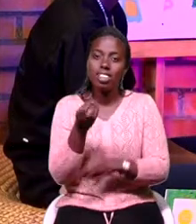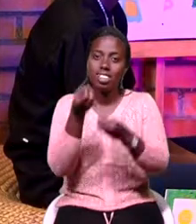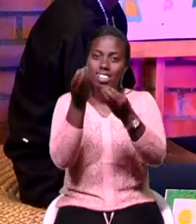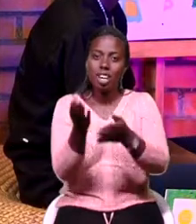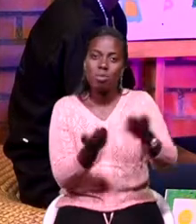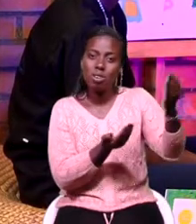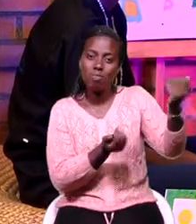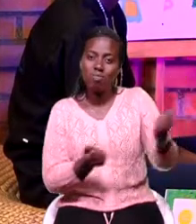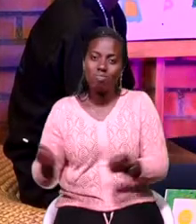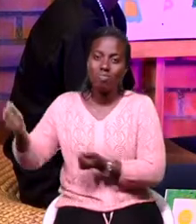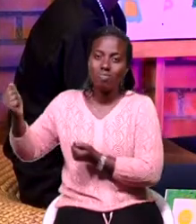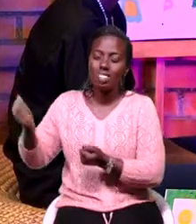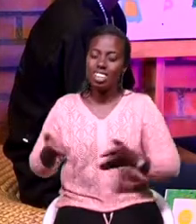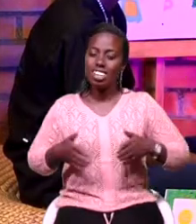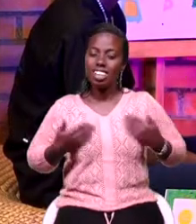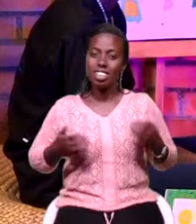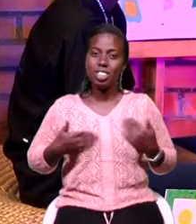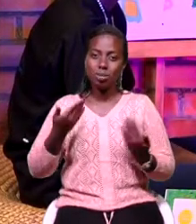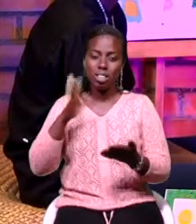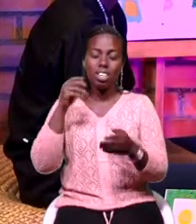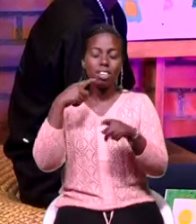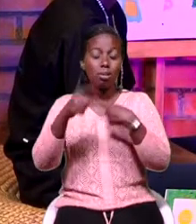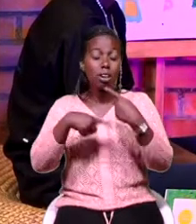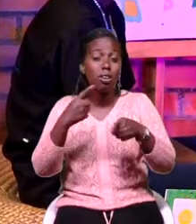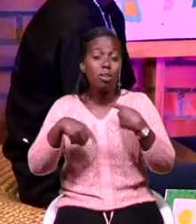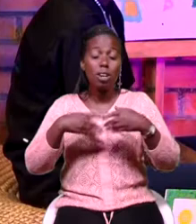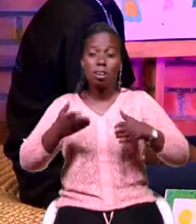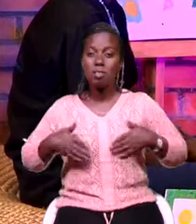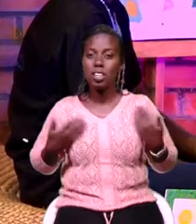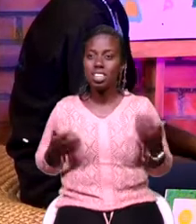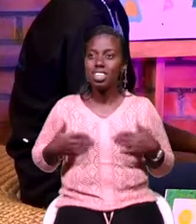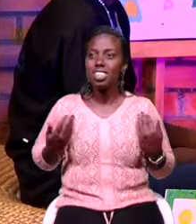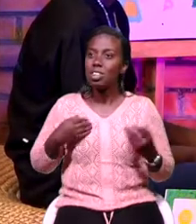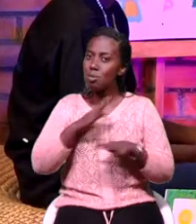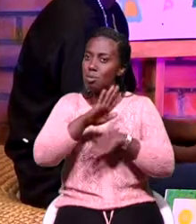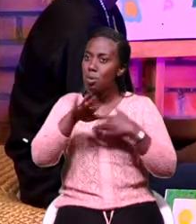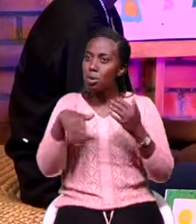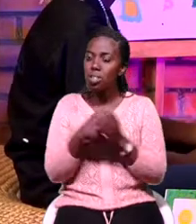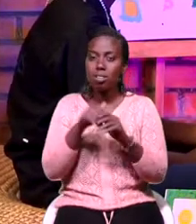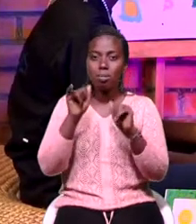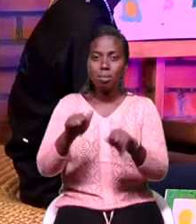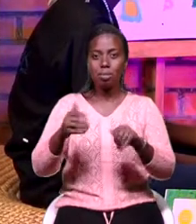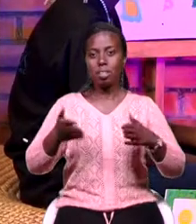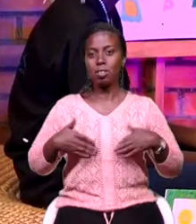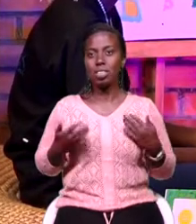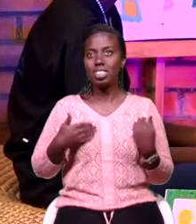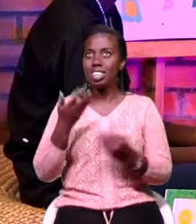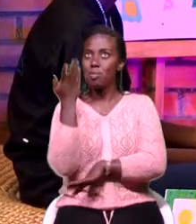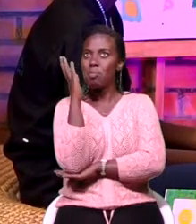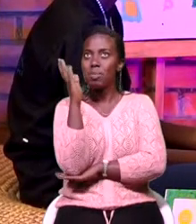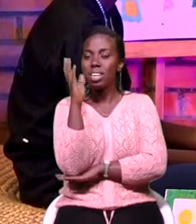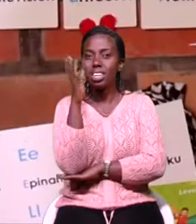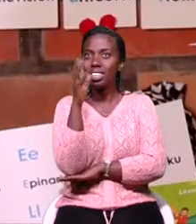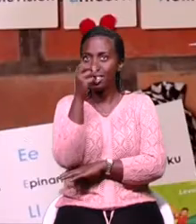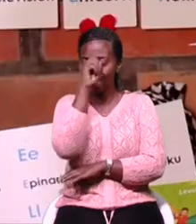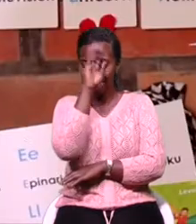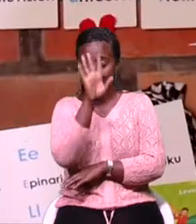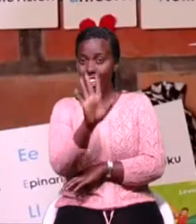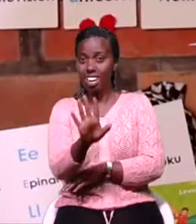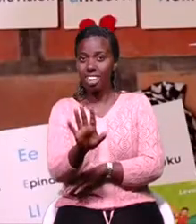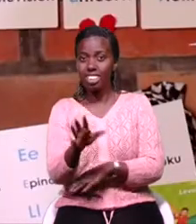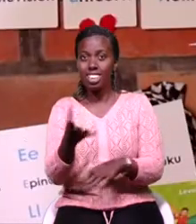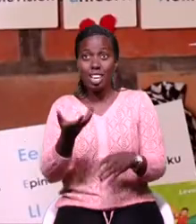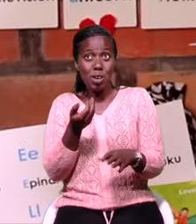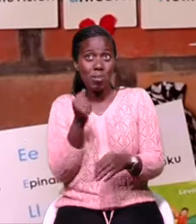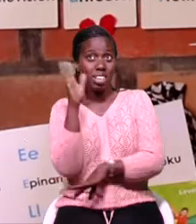nacyo kikabyishimira, bagahora banezerewe, bagahora bose bishimye. Mbega igiti gitangaje, mbega igiti